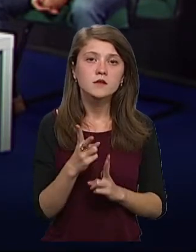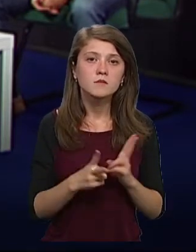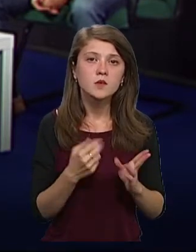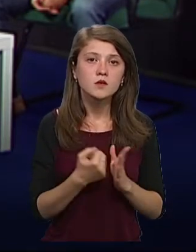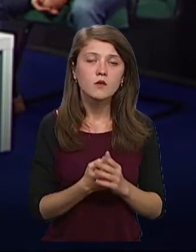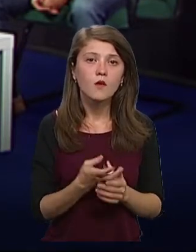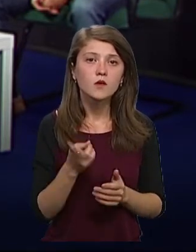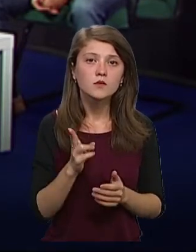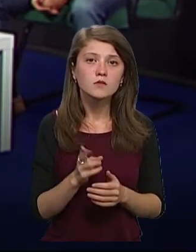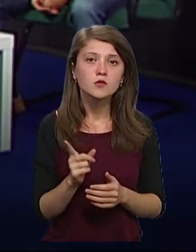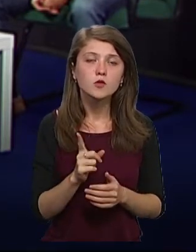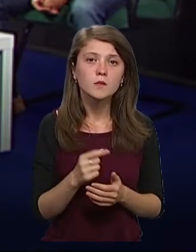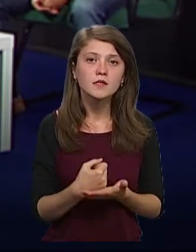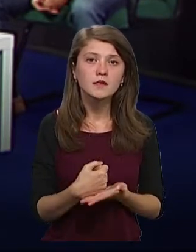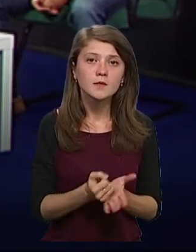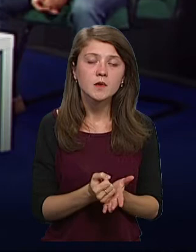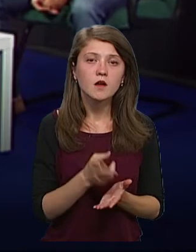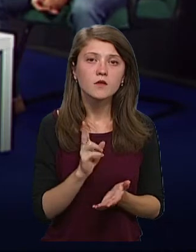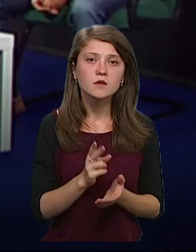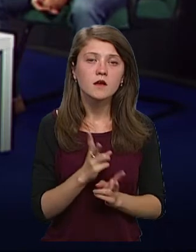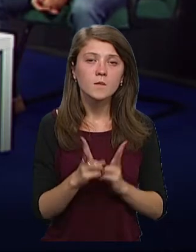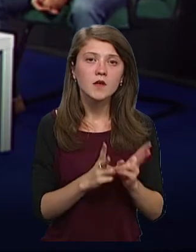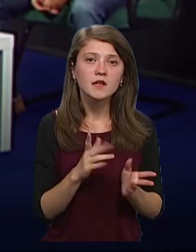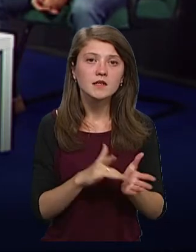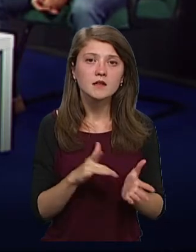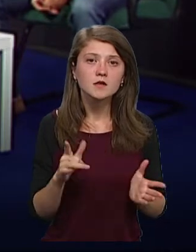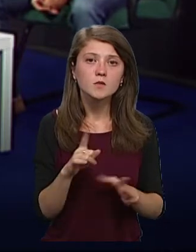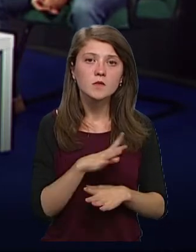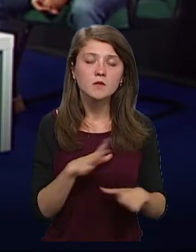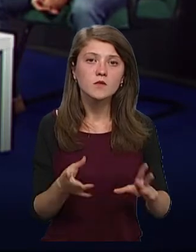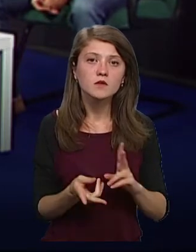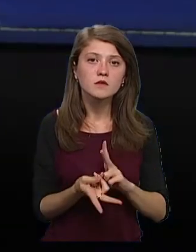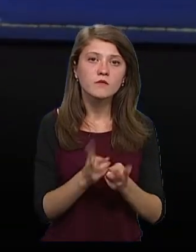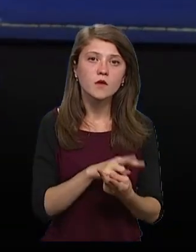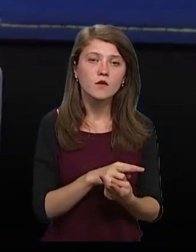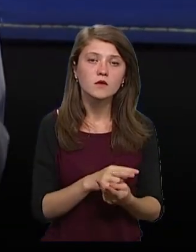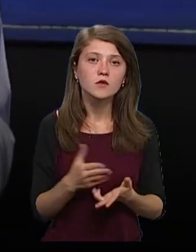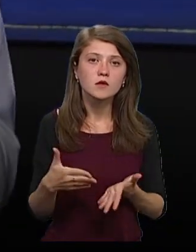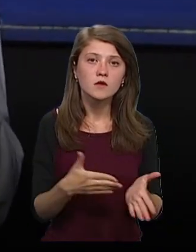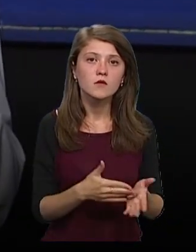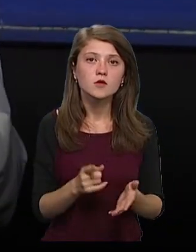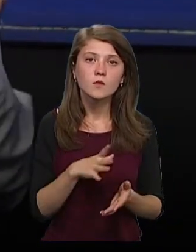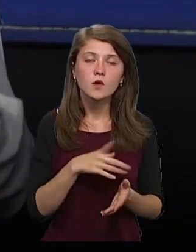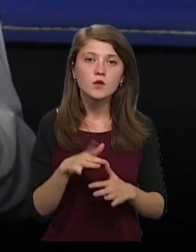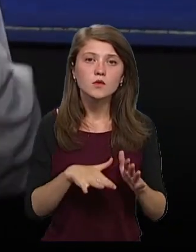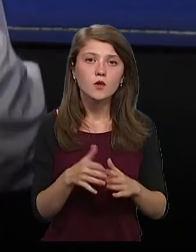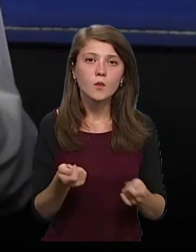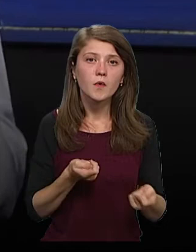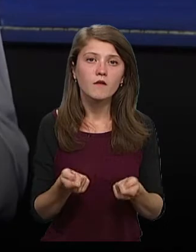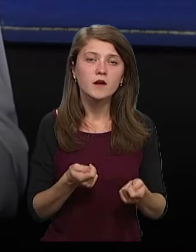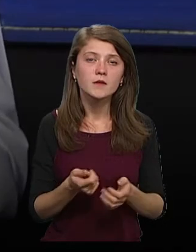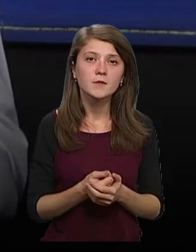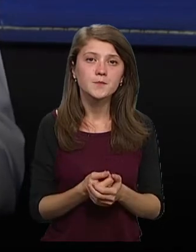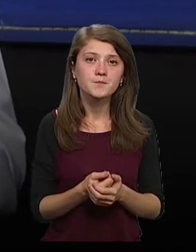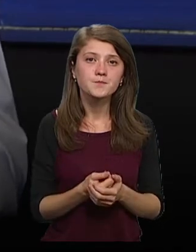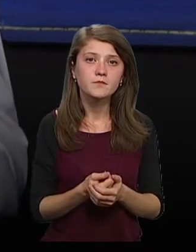щоб закріпити в Конституції реформу децентралізації, щоб не було зворотнього шляху, не було отих ручних управлінь, що ми говоримо по ДФРРу,